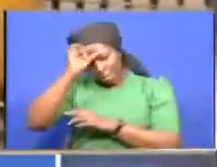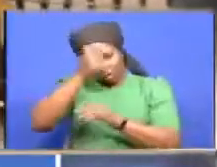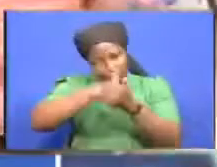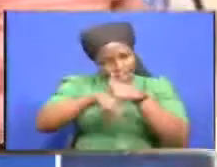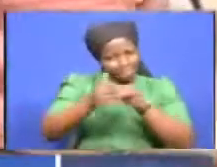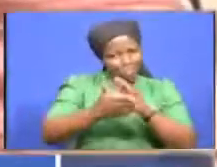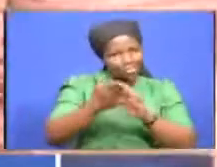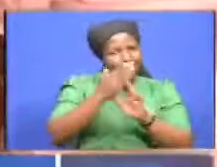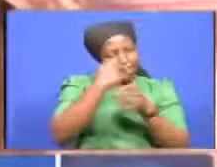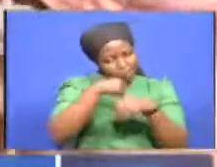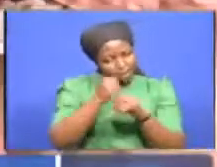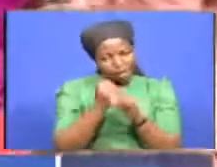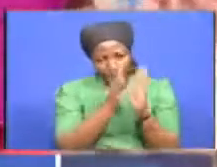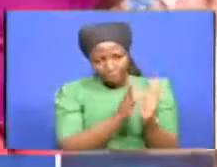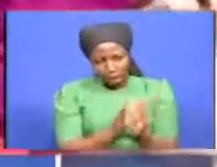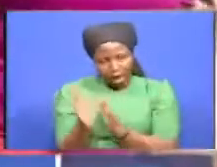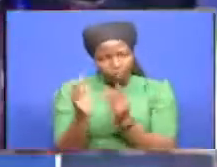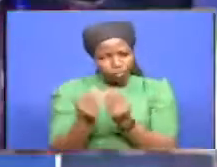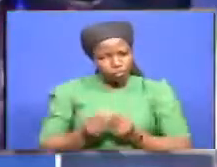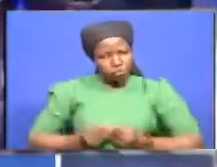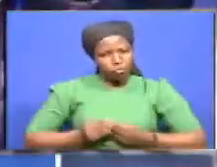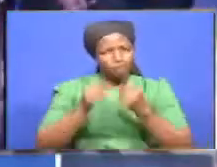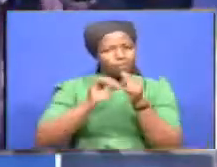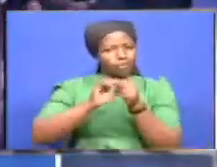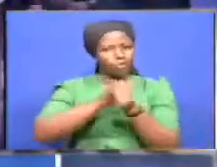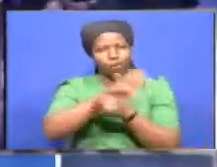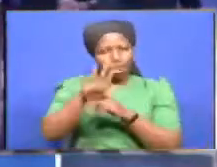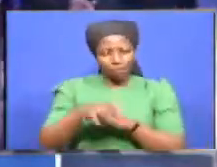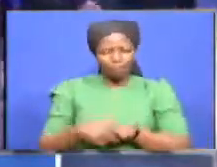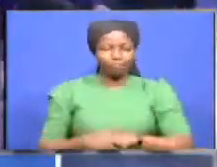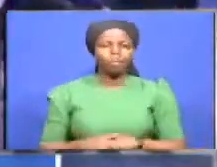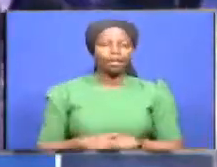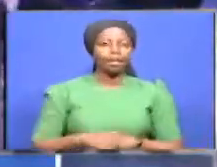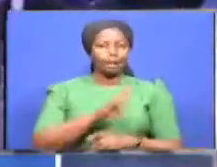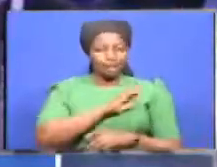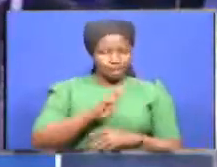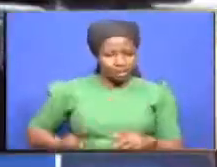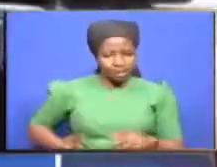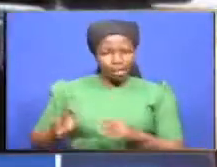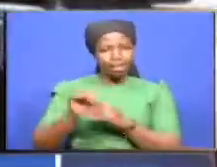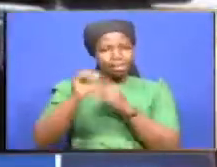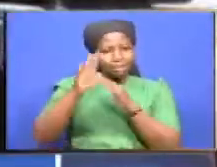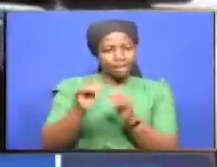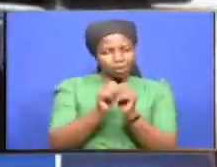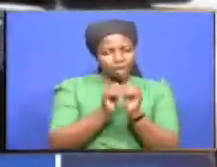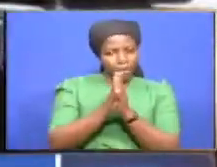kuweka mikakati ya kukabiliana na maradhi ya COVID-19. Viongozi wa kidini na wale wa sekta